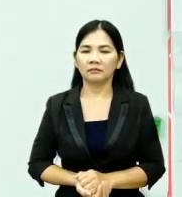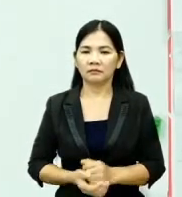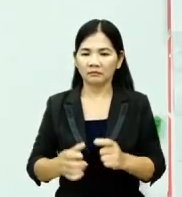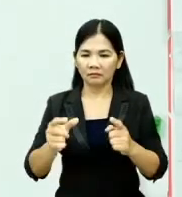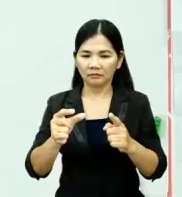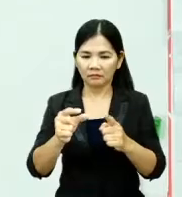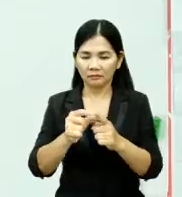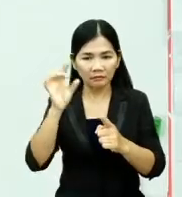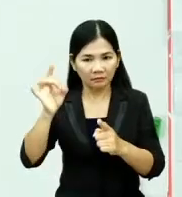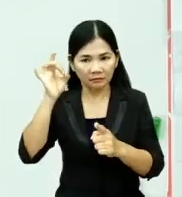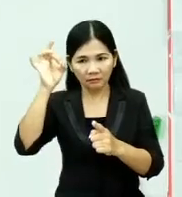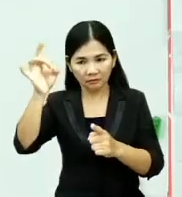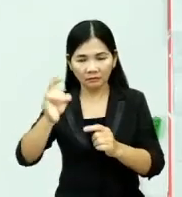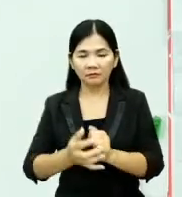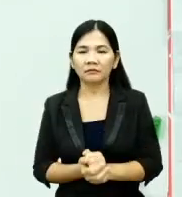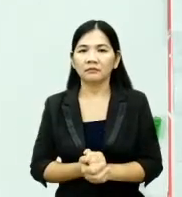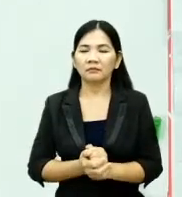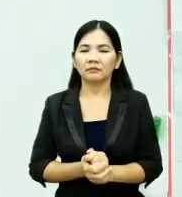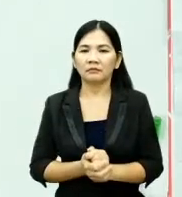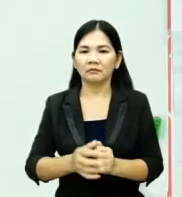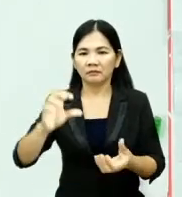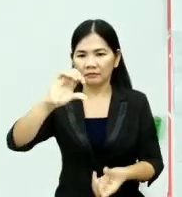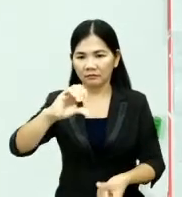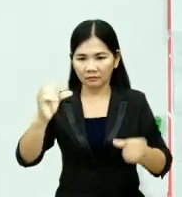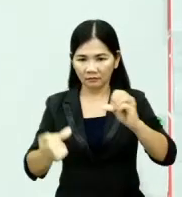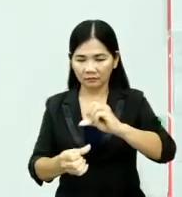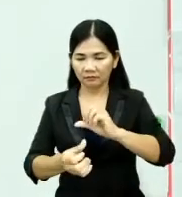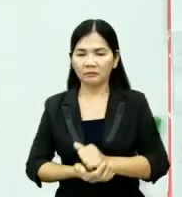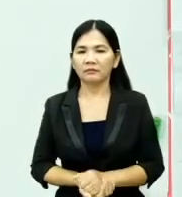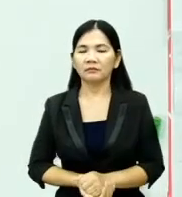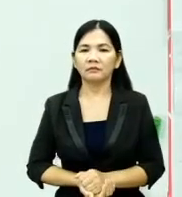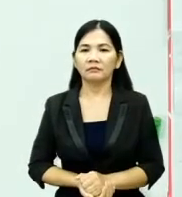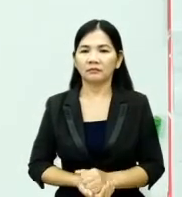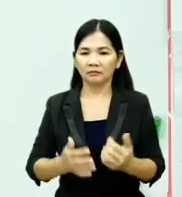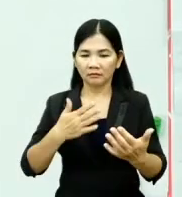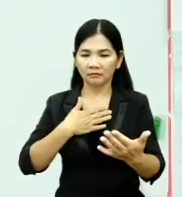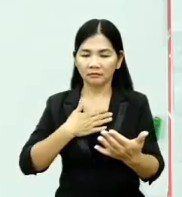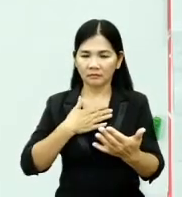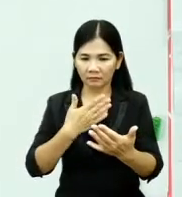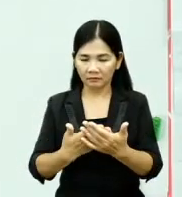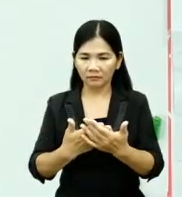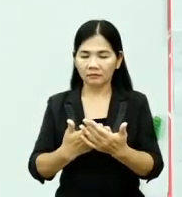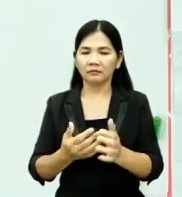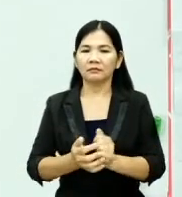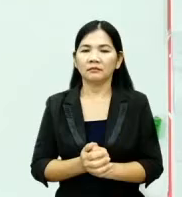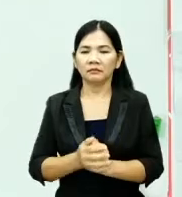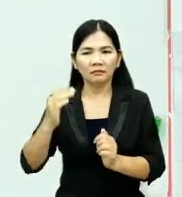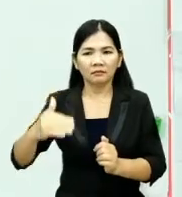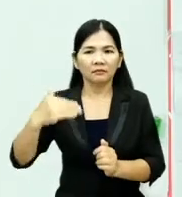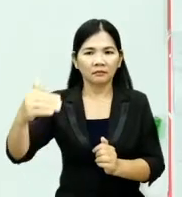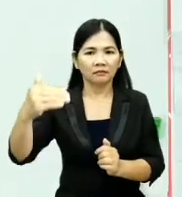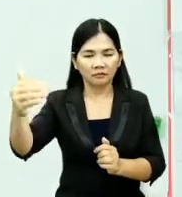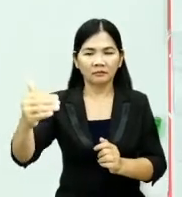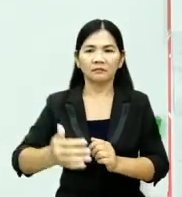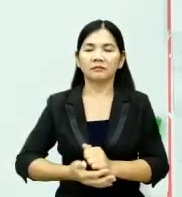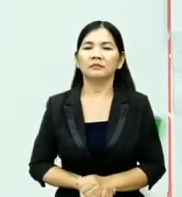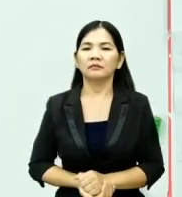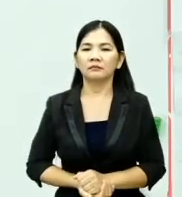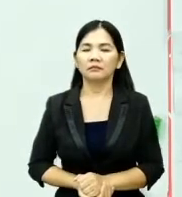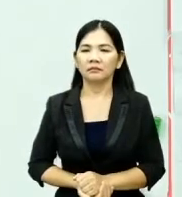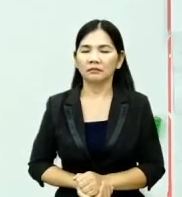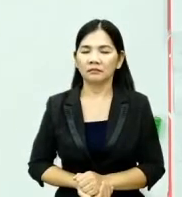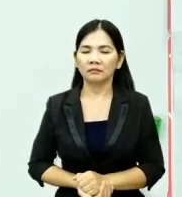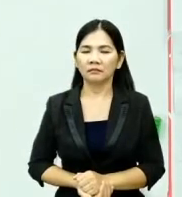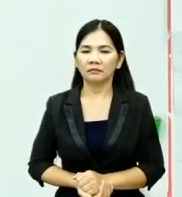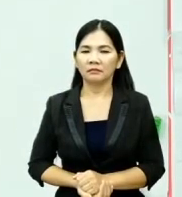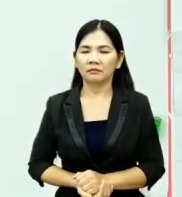pía đại miền pía lắc thập phở top nón á nà cốt chà bồn top